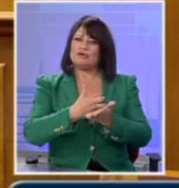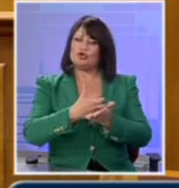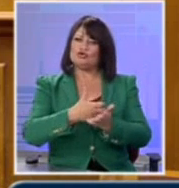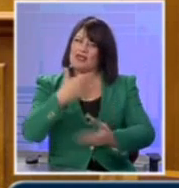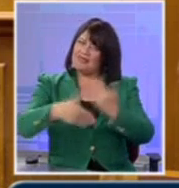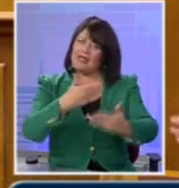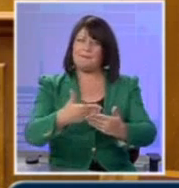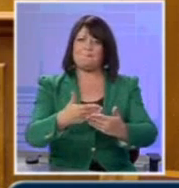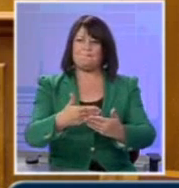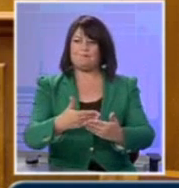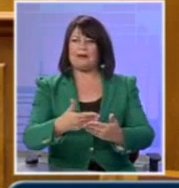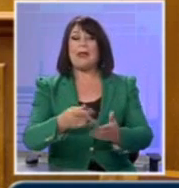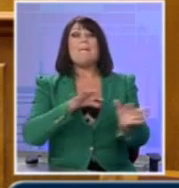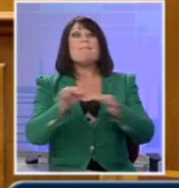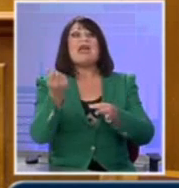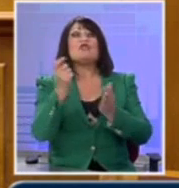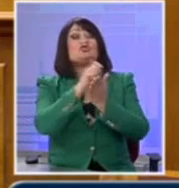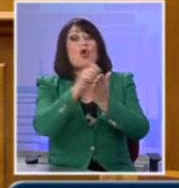στη δημιουργία του περιουσιολογίου,